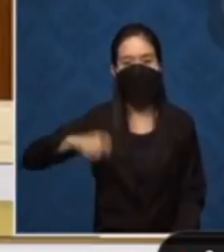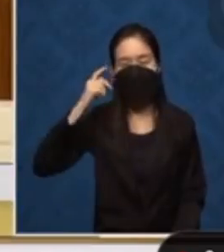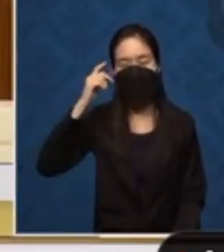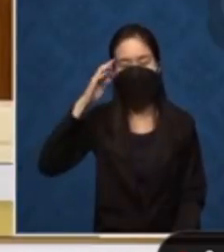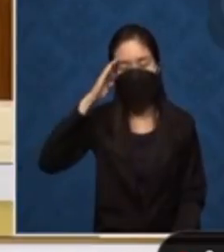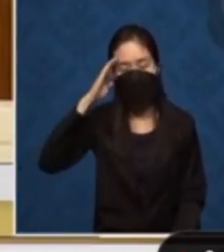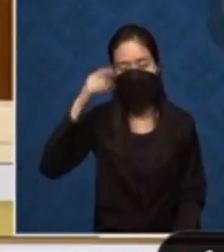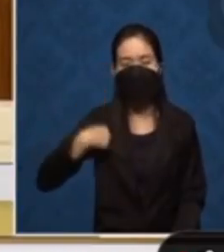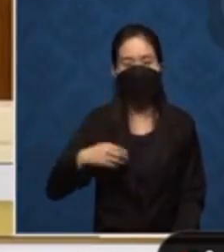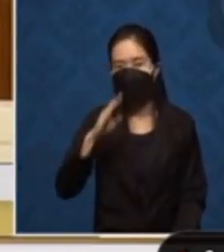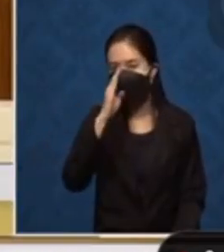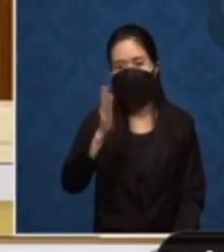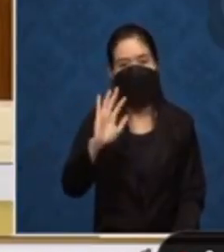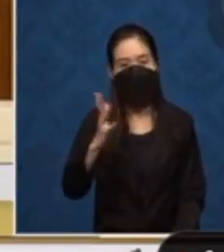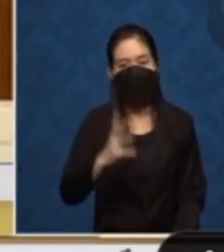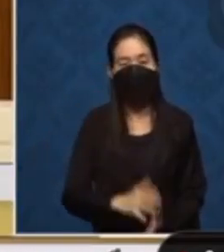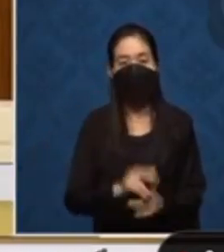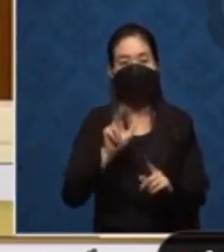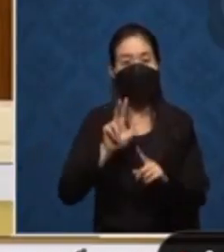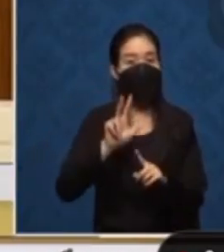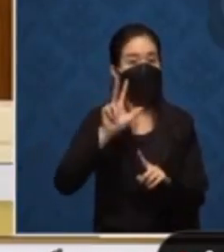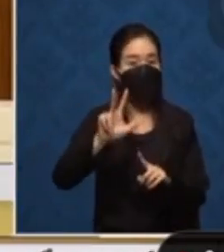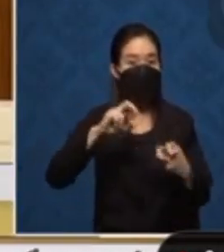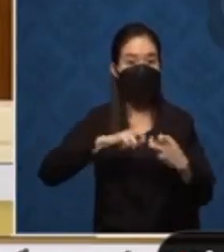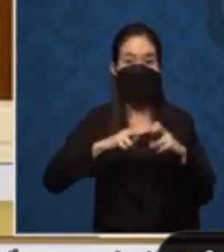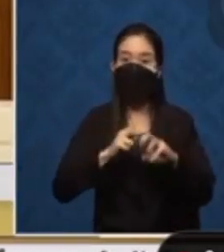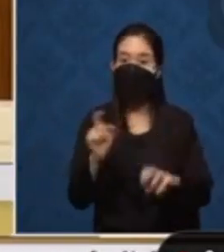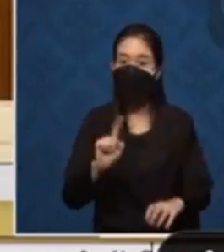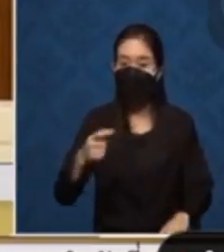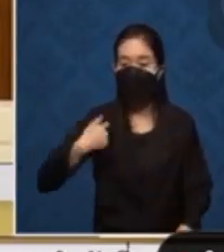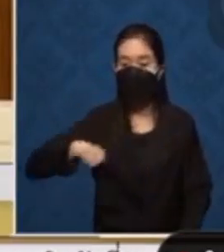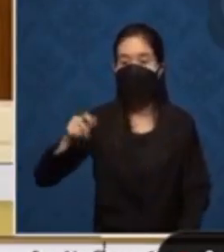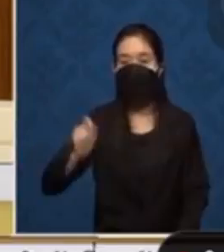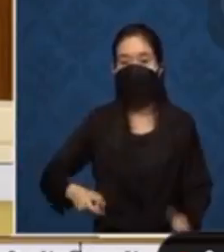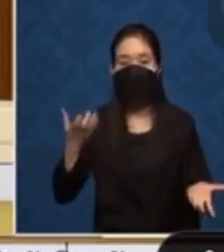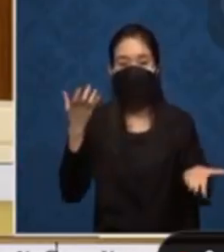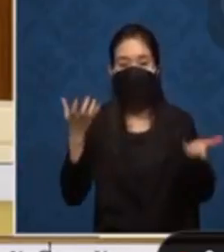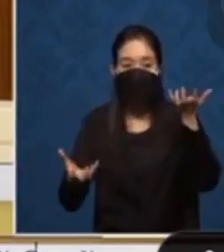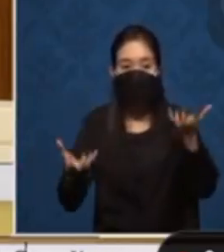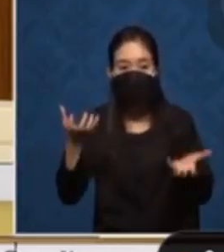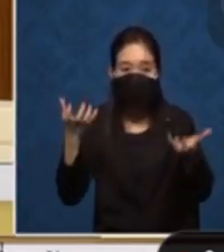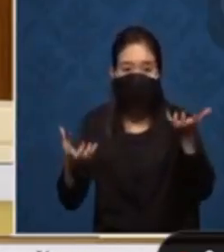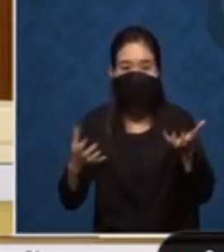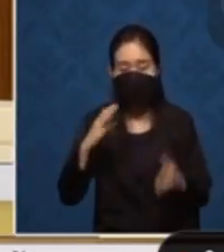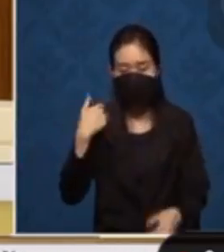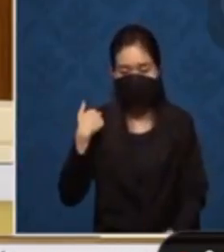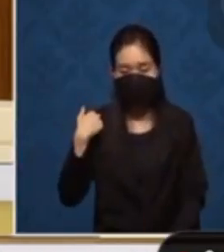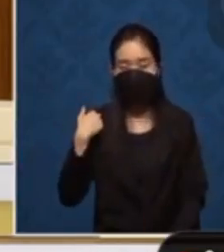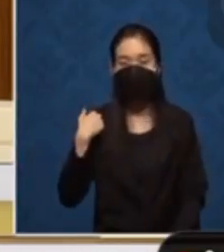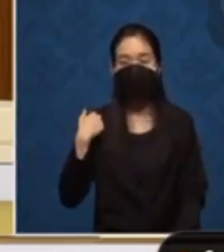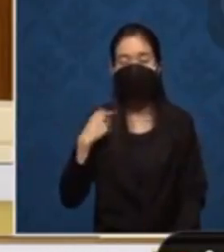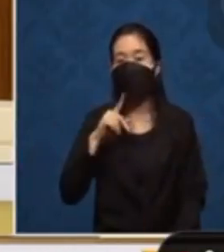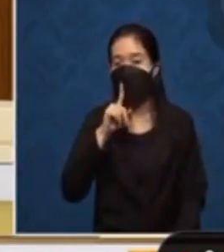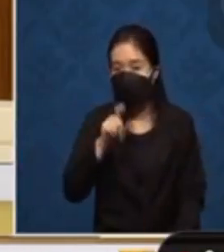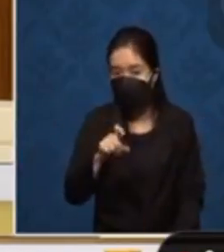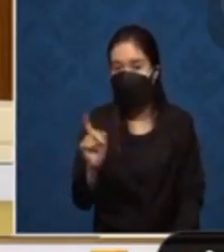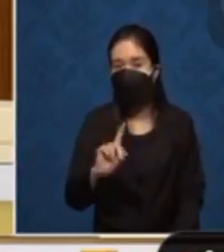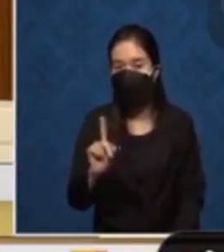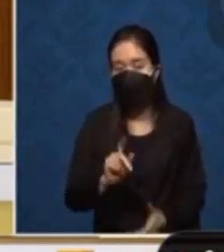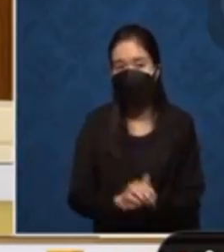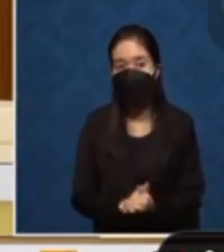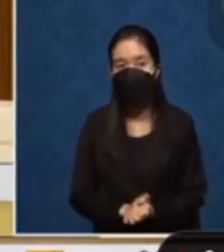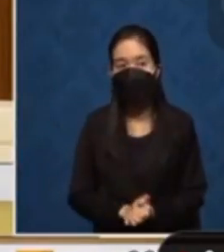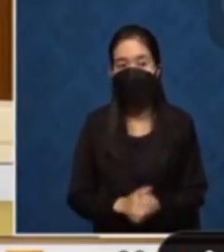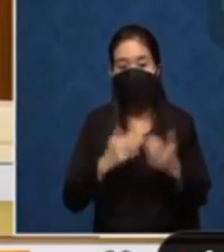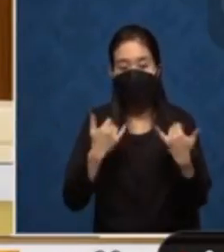ในปเทศไทยมีอำนาตุราการมีสารสถิยุติธรมที่ปดิบัตลน้ที่โยปกติอยู่แล้วจึมีคำถามสำคัว่าใน